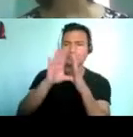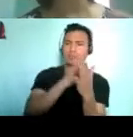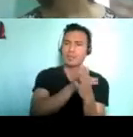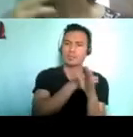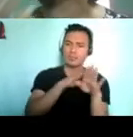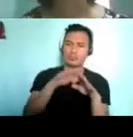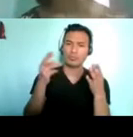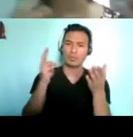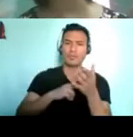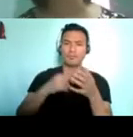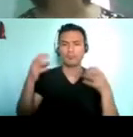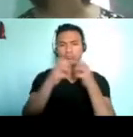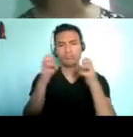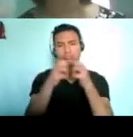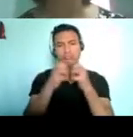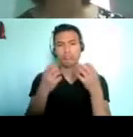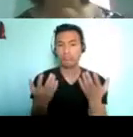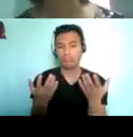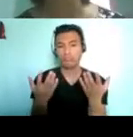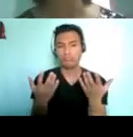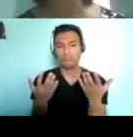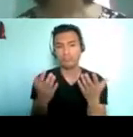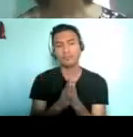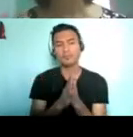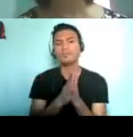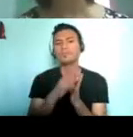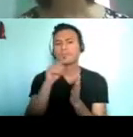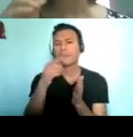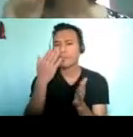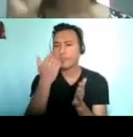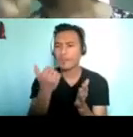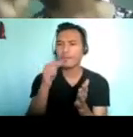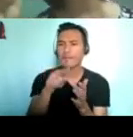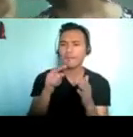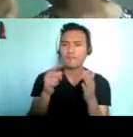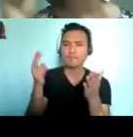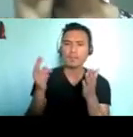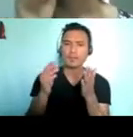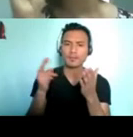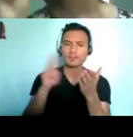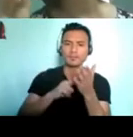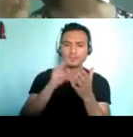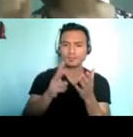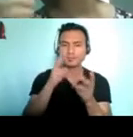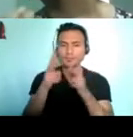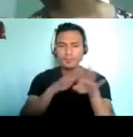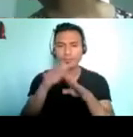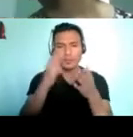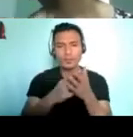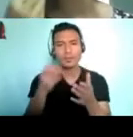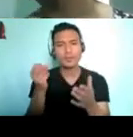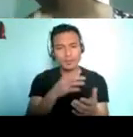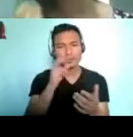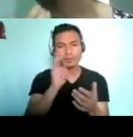मान्छेहरू झन् लडाइँ झगडा गरेर बसेको पनि देख्न सक्छौँ होइन त्यसले गर्दा त्यो माथि माथि माथिका फलहरूका मात्र कुरा गर्नुभन्दा म